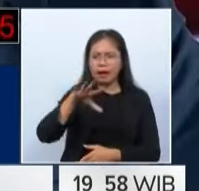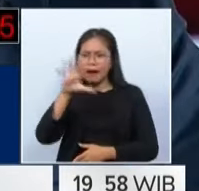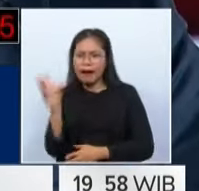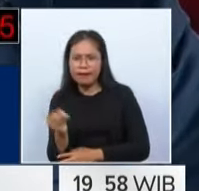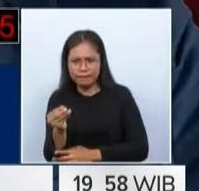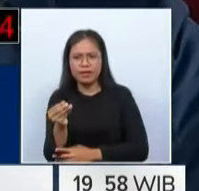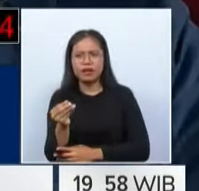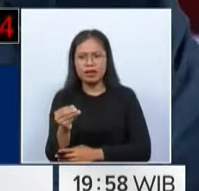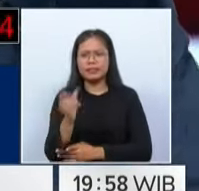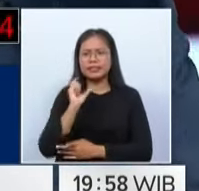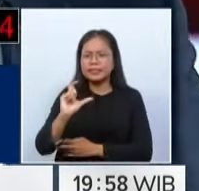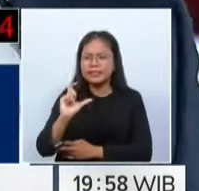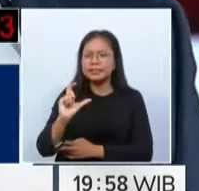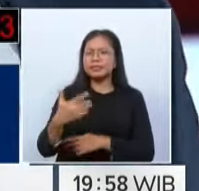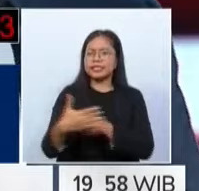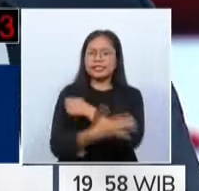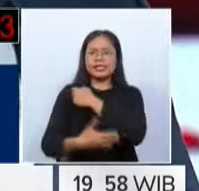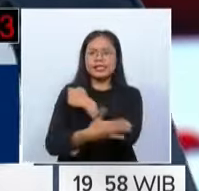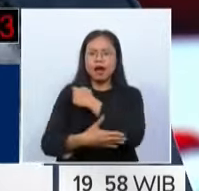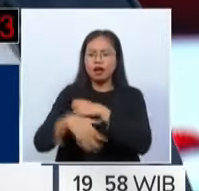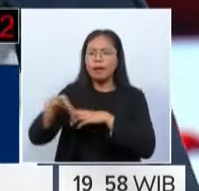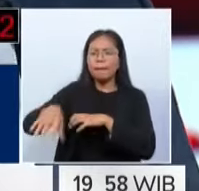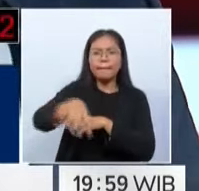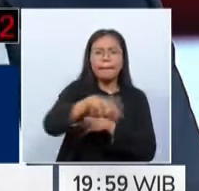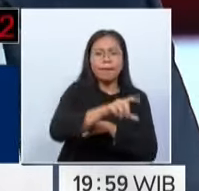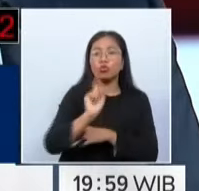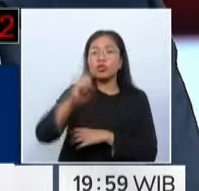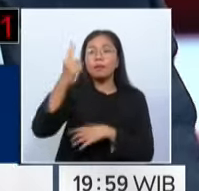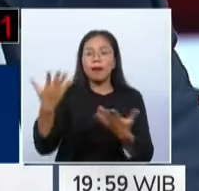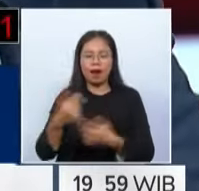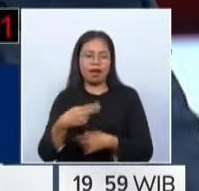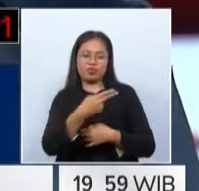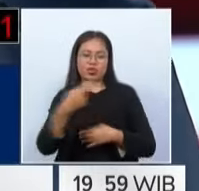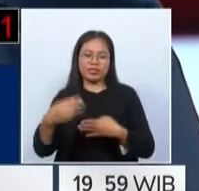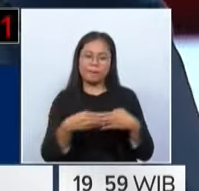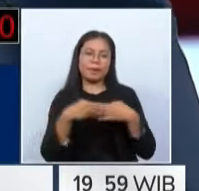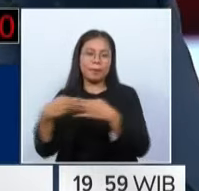mbiis sebagai satu kesatuan Indonesia jadi pemimpin